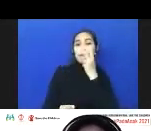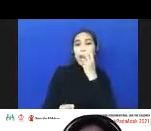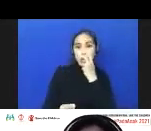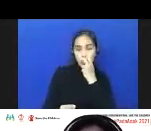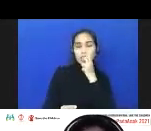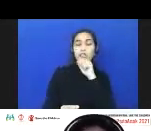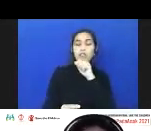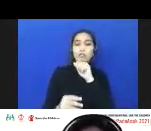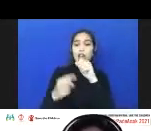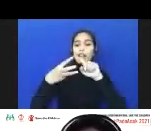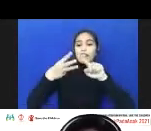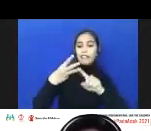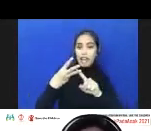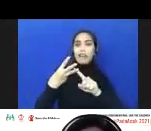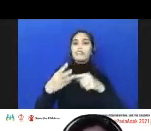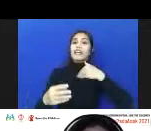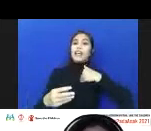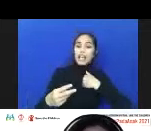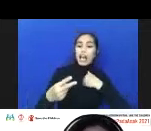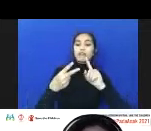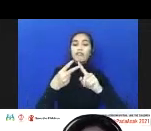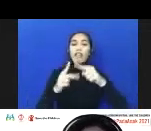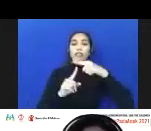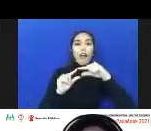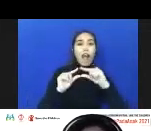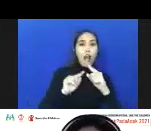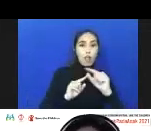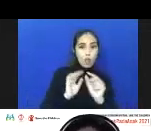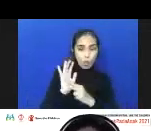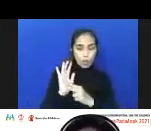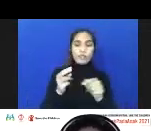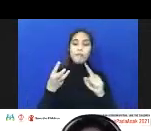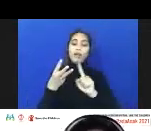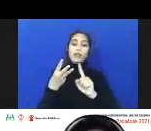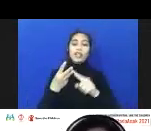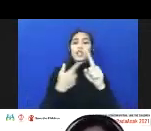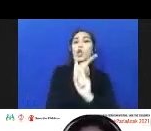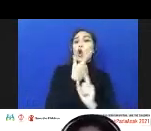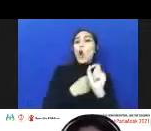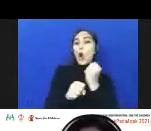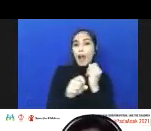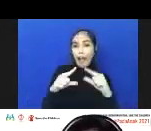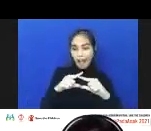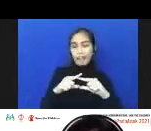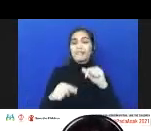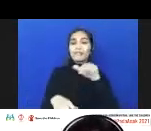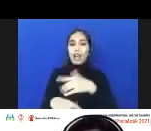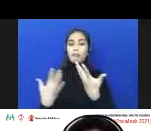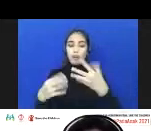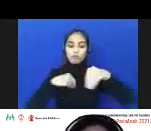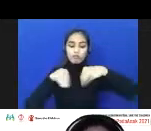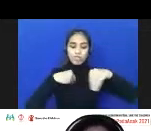saya, Dr. Tatun, dan Dr. Yoga. Jadi di sini kita akan berbagi materi apa yang akan